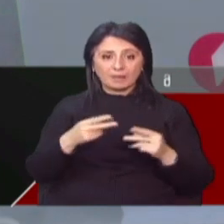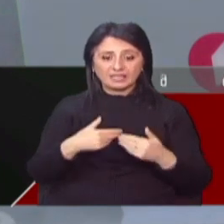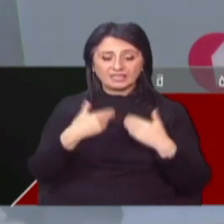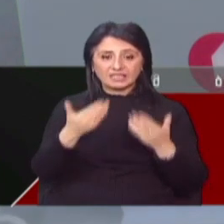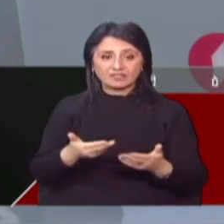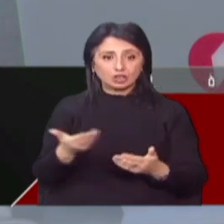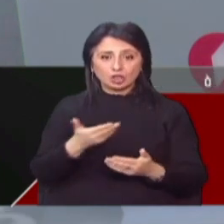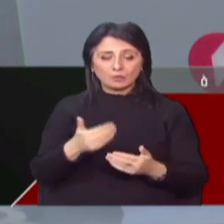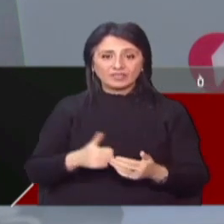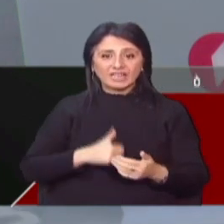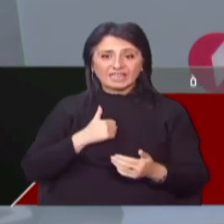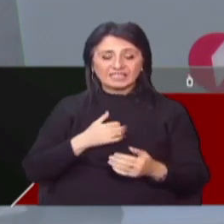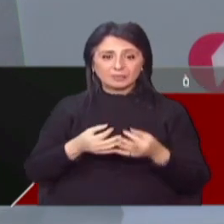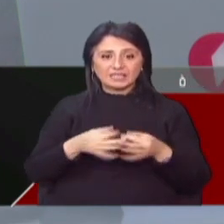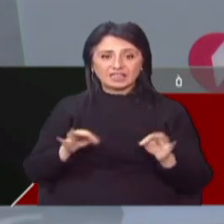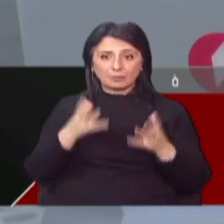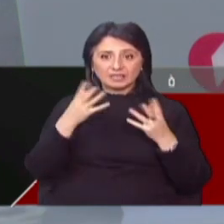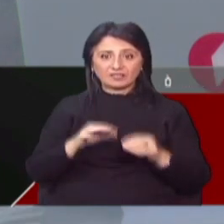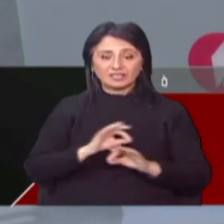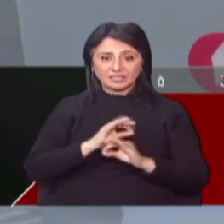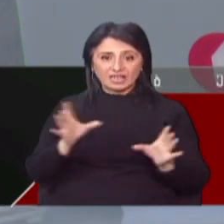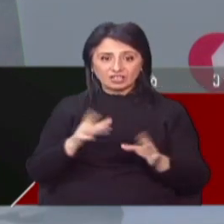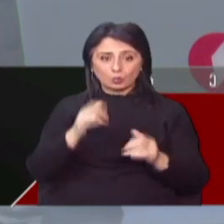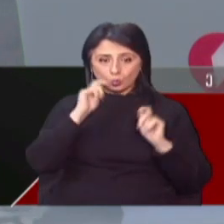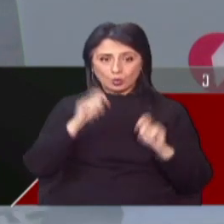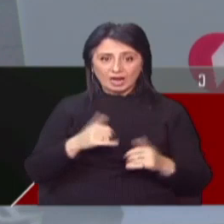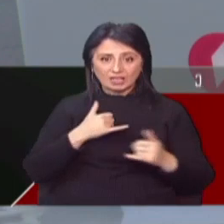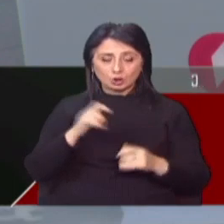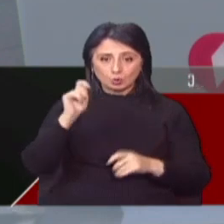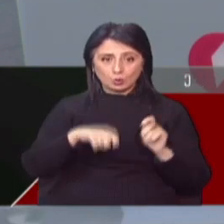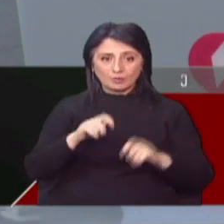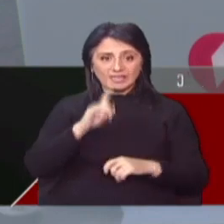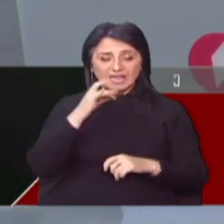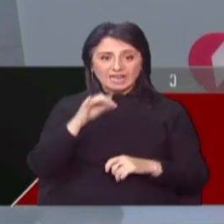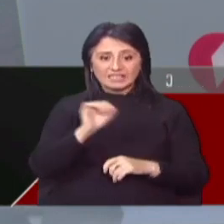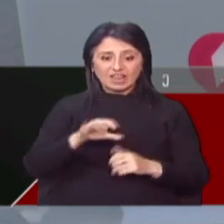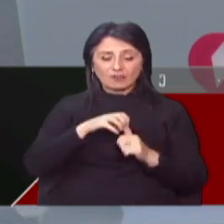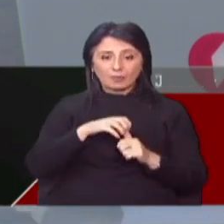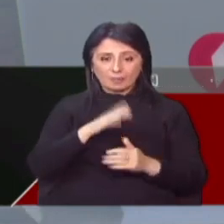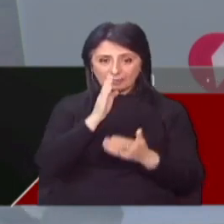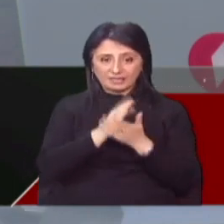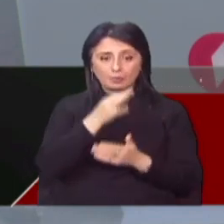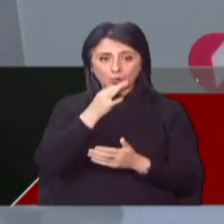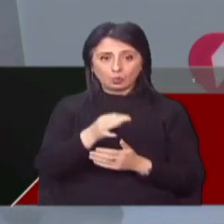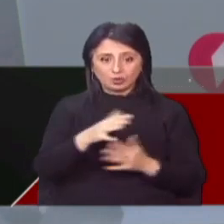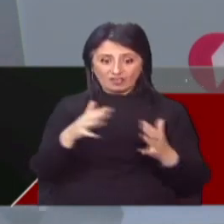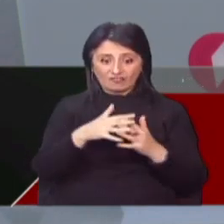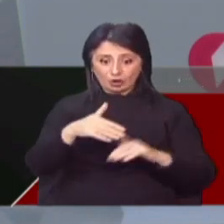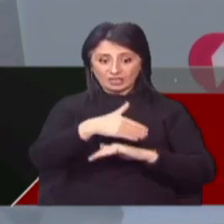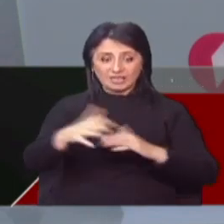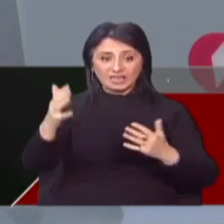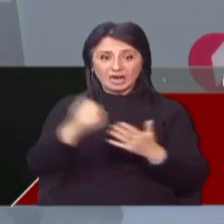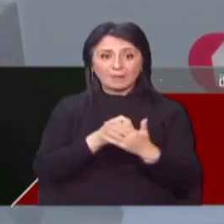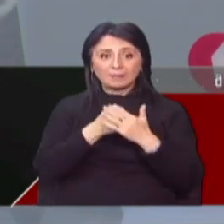წინაშე, რომლებიც ღირსებისა და თავისუფლების დღის აღსანიშნავად დღეს უკრაინას სტუმრობენ. ზელენსკი ევროპელ ლიდერებს პირდაპირ უთხრა, რომ ფრონტის ხაზზე